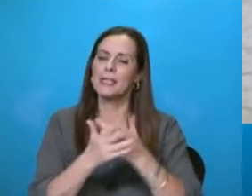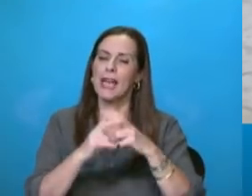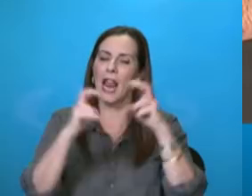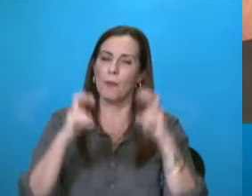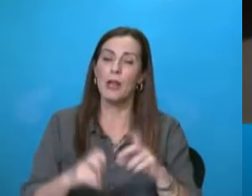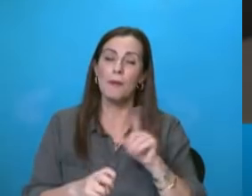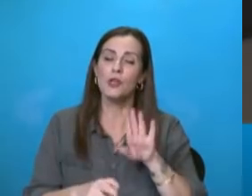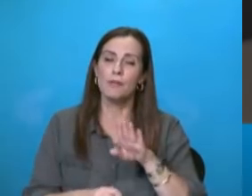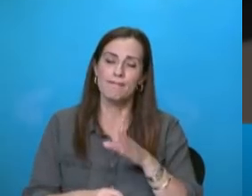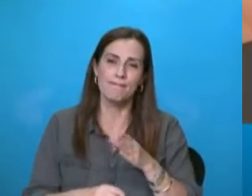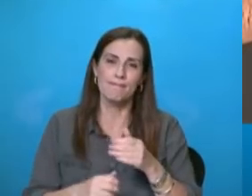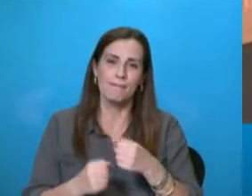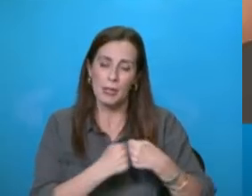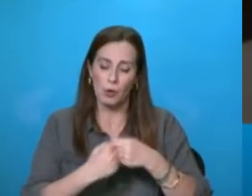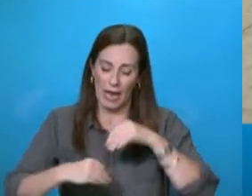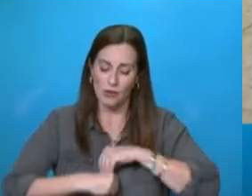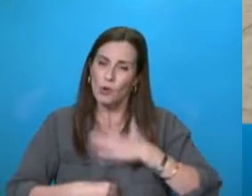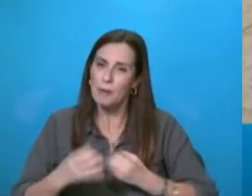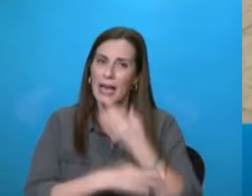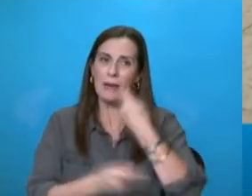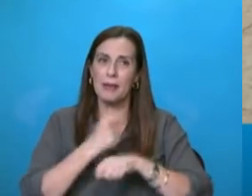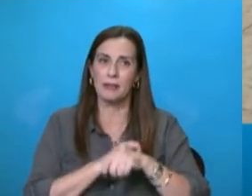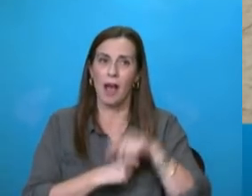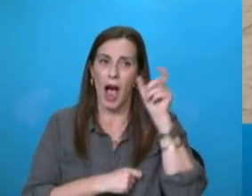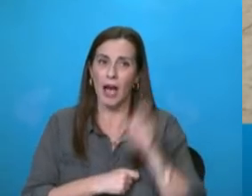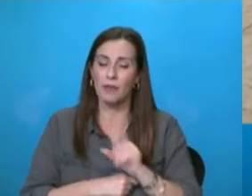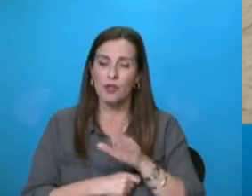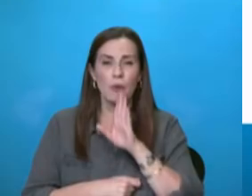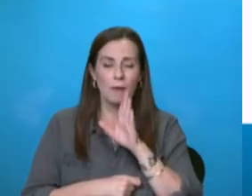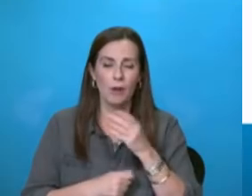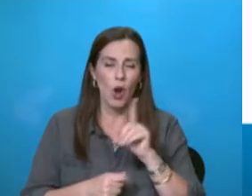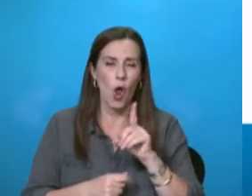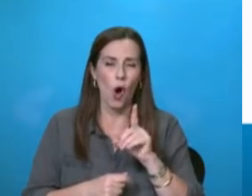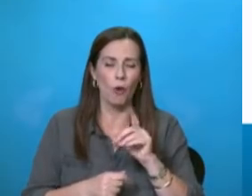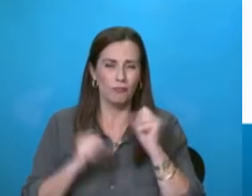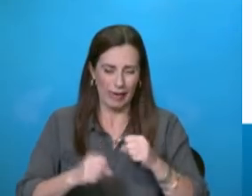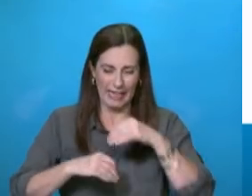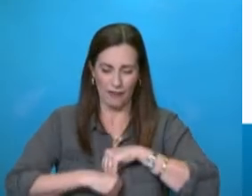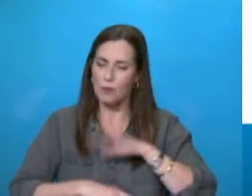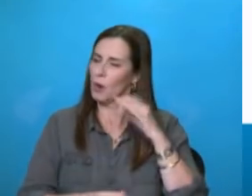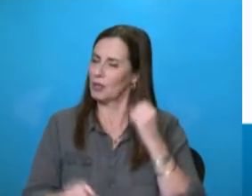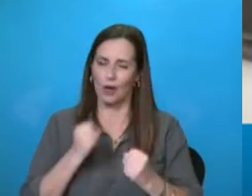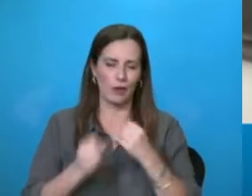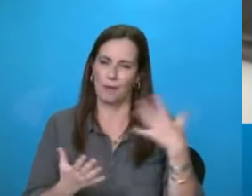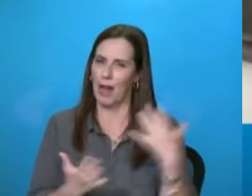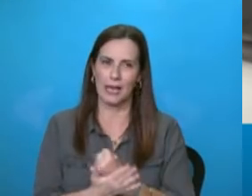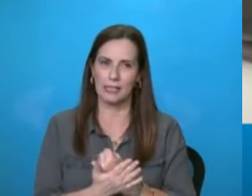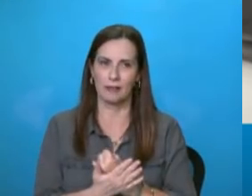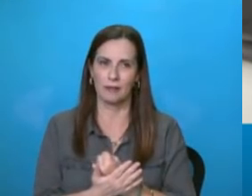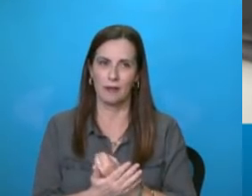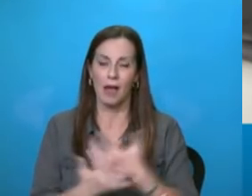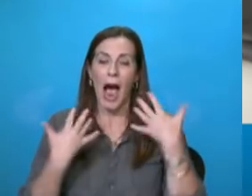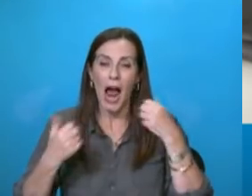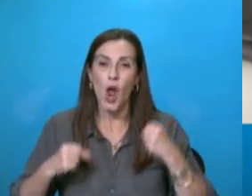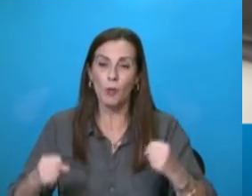למתמודדי הנפש שמבקשים לפתוח עסק. אדם שלא מאוזן מבחינה נפשית, מאוד קשה. להצליח. הלונה פארק של